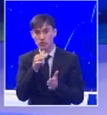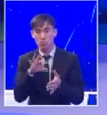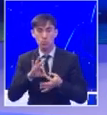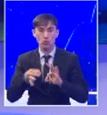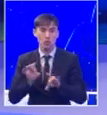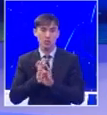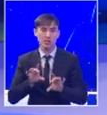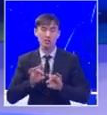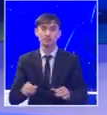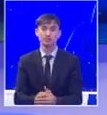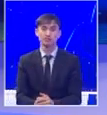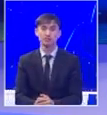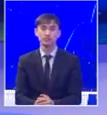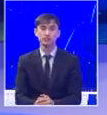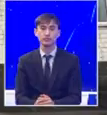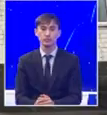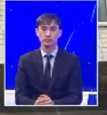Подробнее в материале нашего корреспондента.